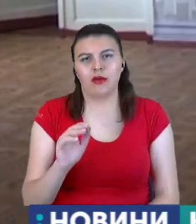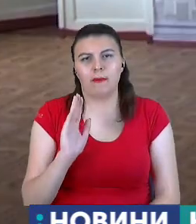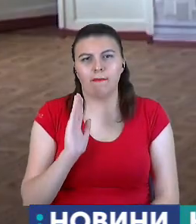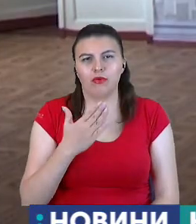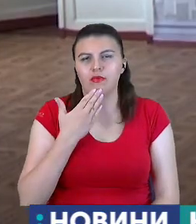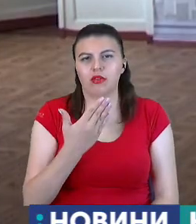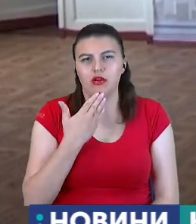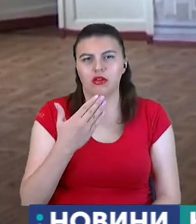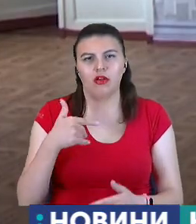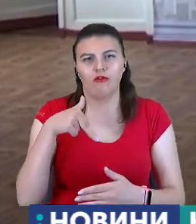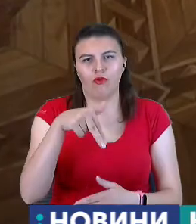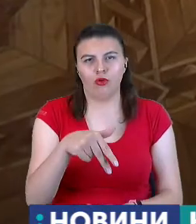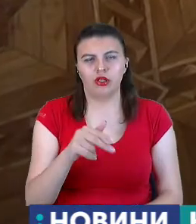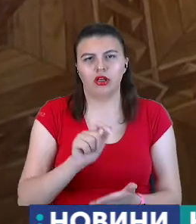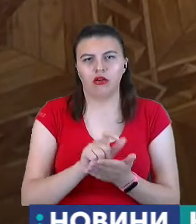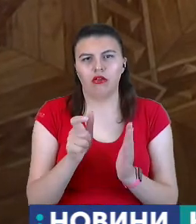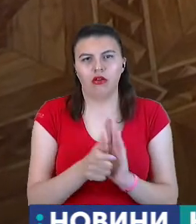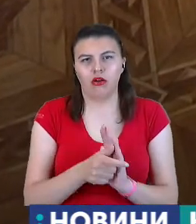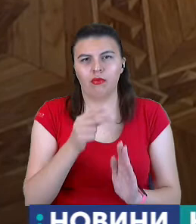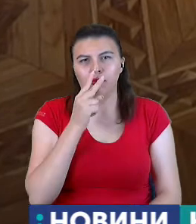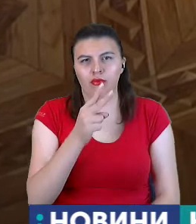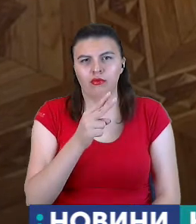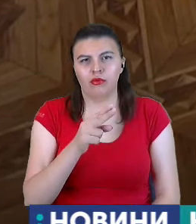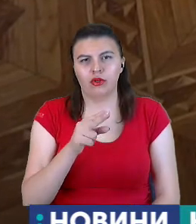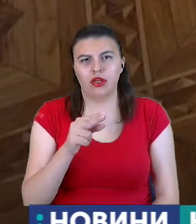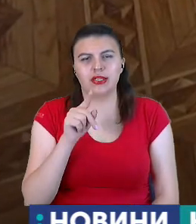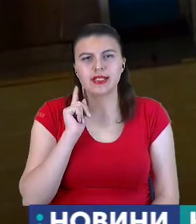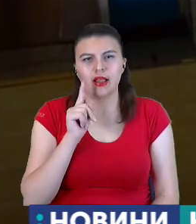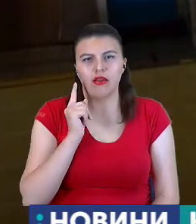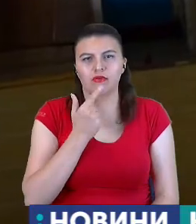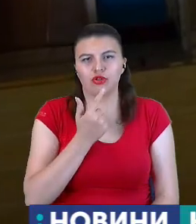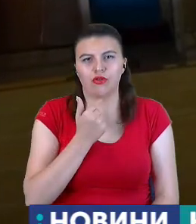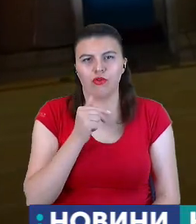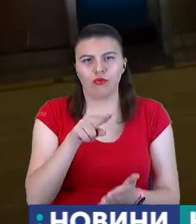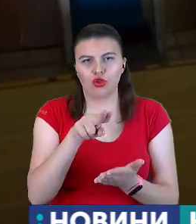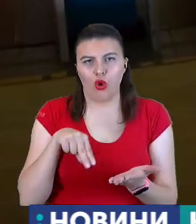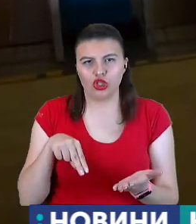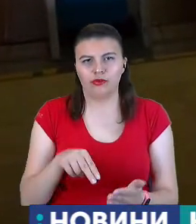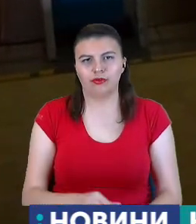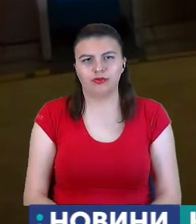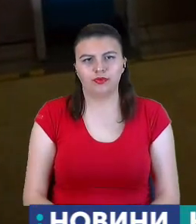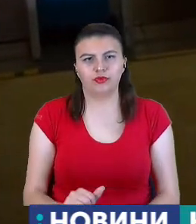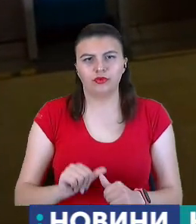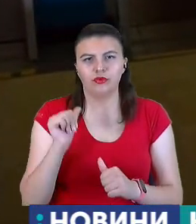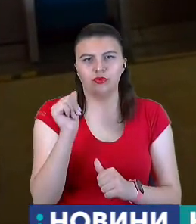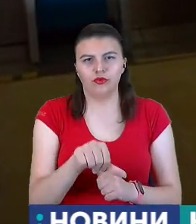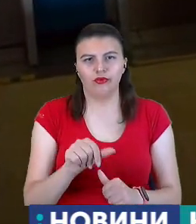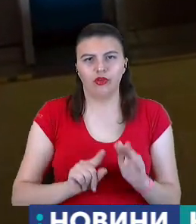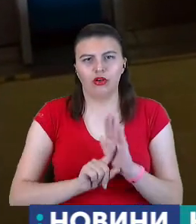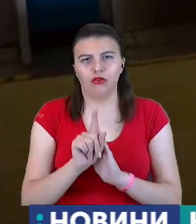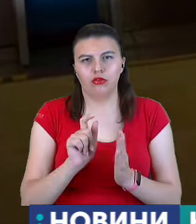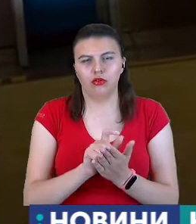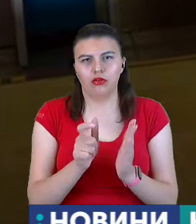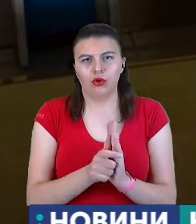Який клас куди заходить, помічено на підлозі зеленим та червоним скотчем. Окремо заходять учні початкових класів, у